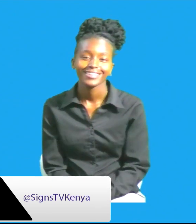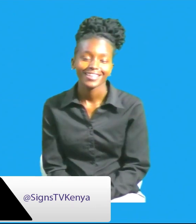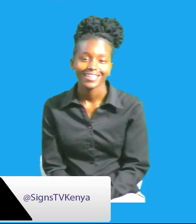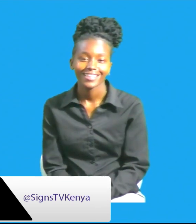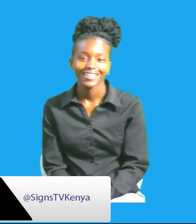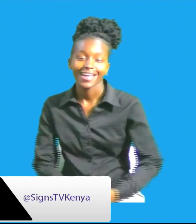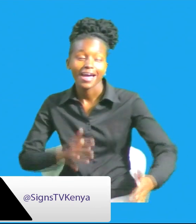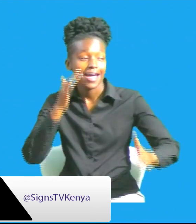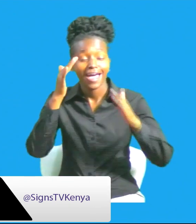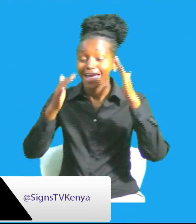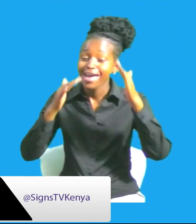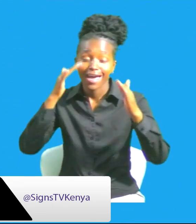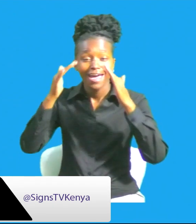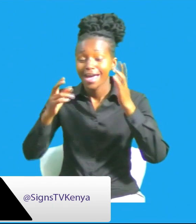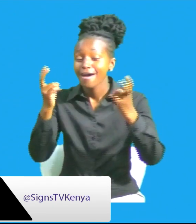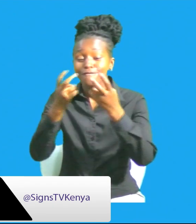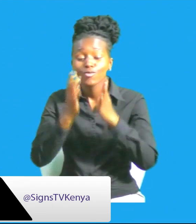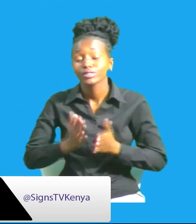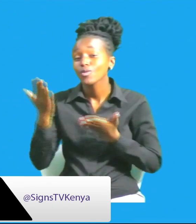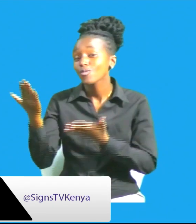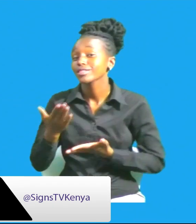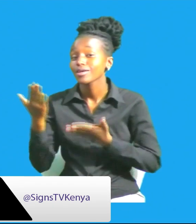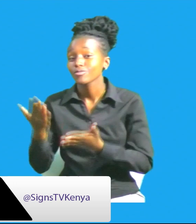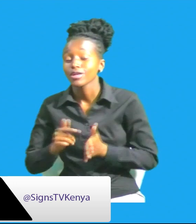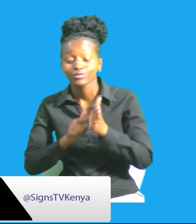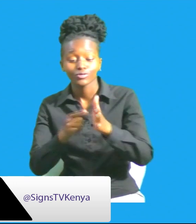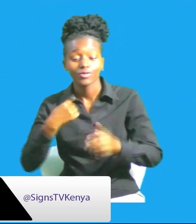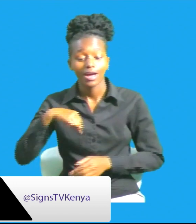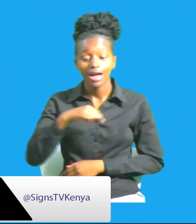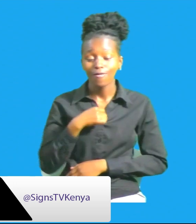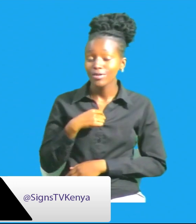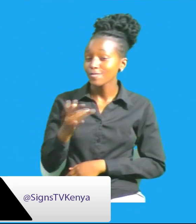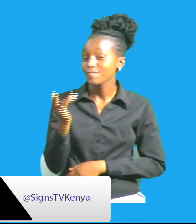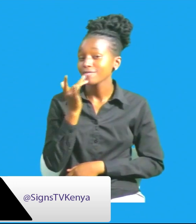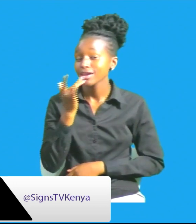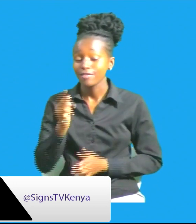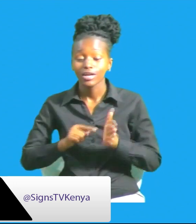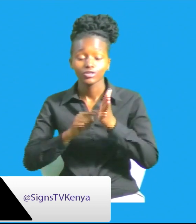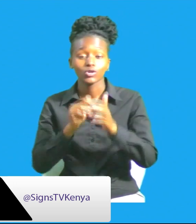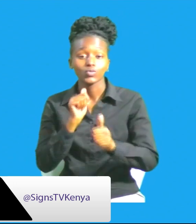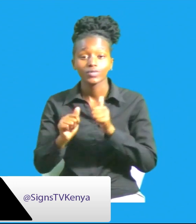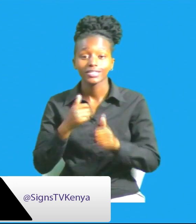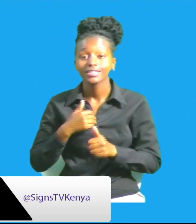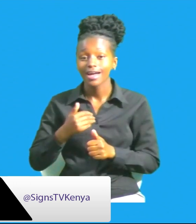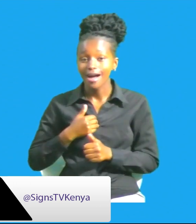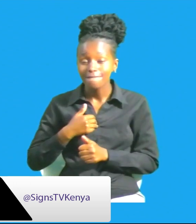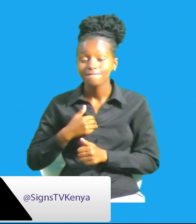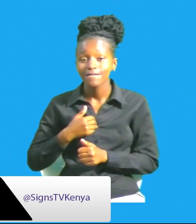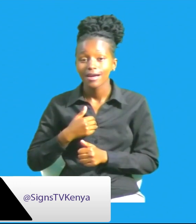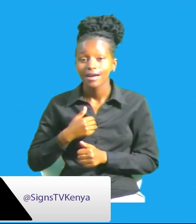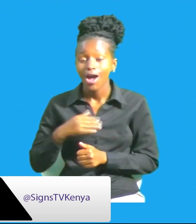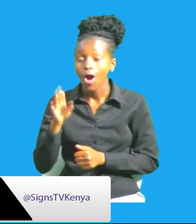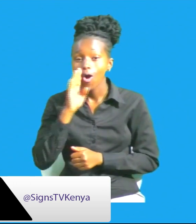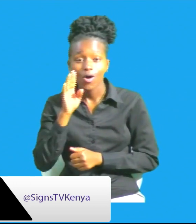Aha, ni ajeni watu wangu, karibuni tena sana. This is your program, this is your favorite show ambayo tunakuletea every tea, every